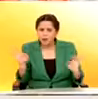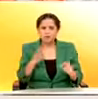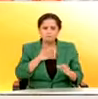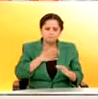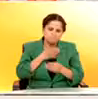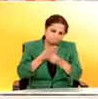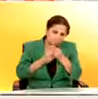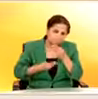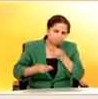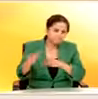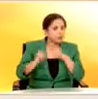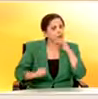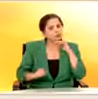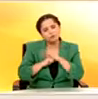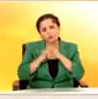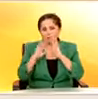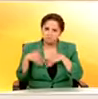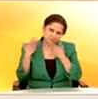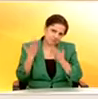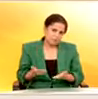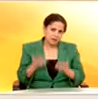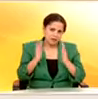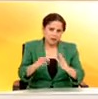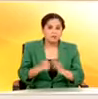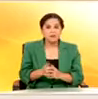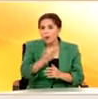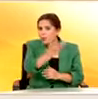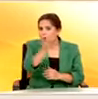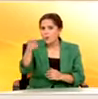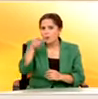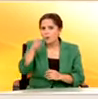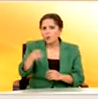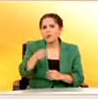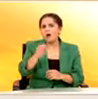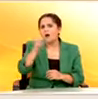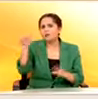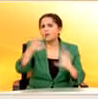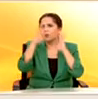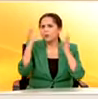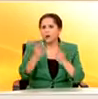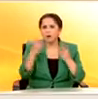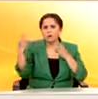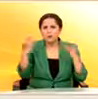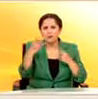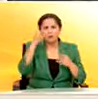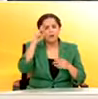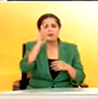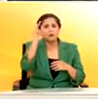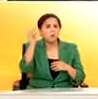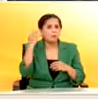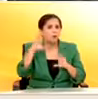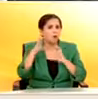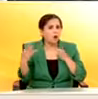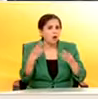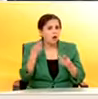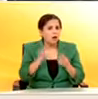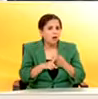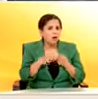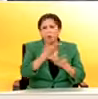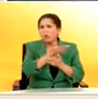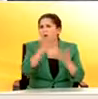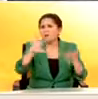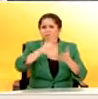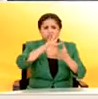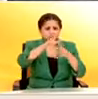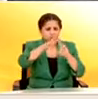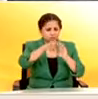भाव सर्वोपरि रहा है। आप दूसरे विश्व युद्ध की कल्पना कीजिए, जब चारों ओर विनाश